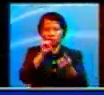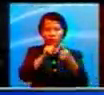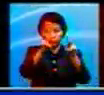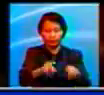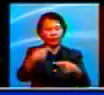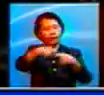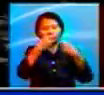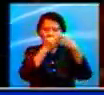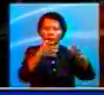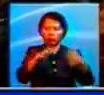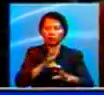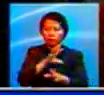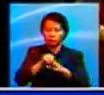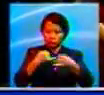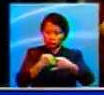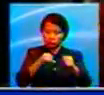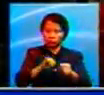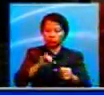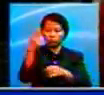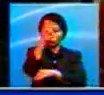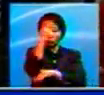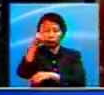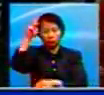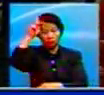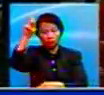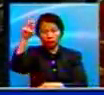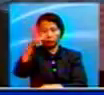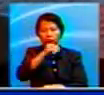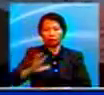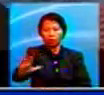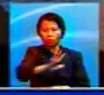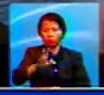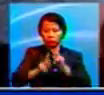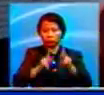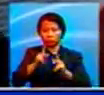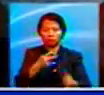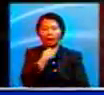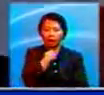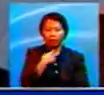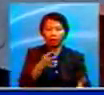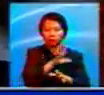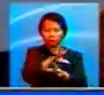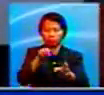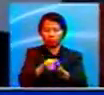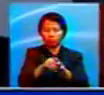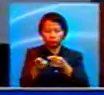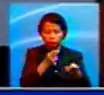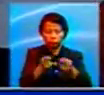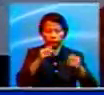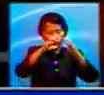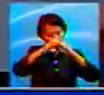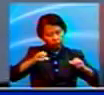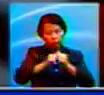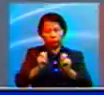pihak berkaitan termasuk Jabatan Perhutanan Kelantan. Sementara itu, rata-rata penduduk yang terjejas termasuk pengusaha chalet